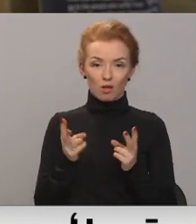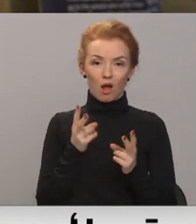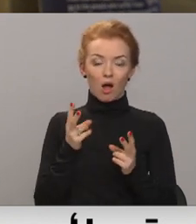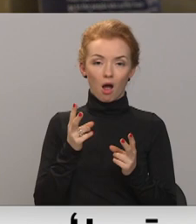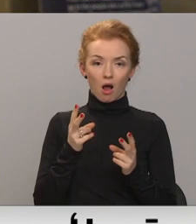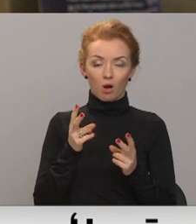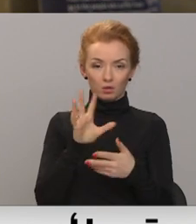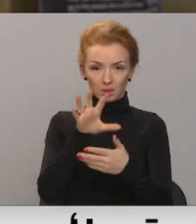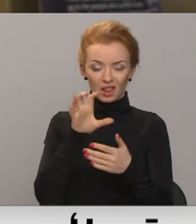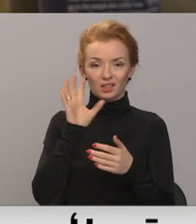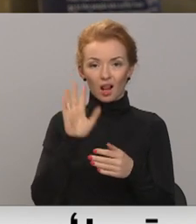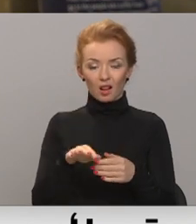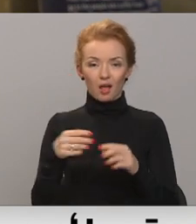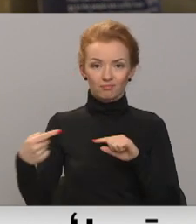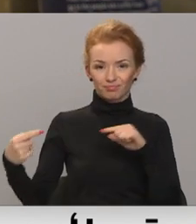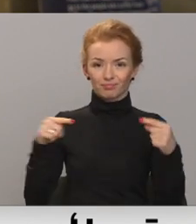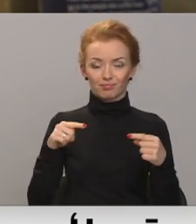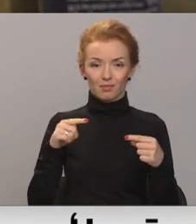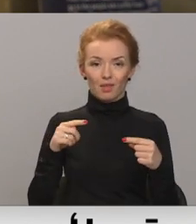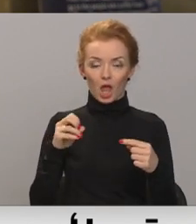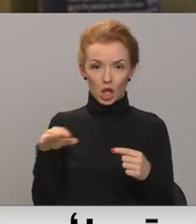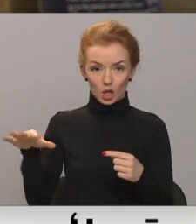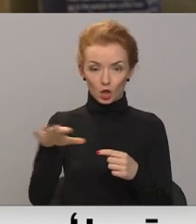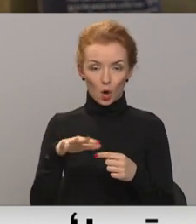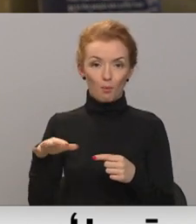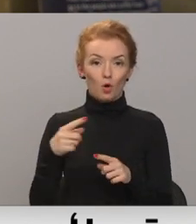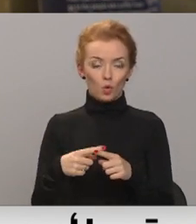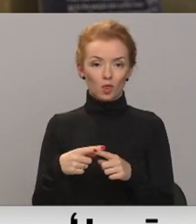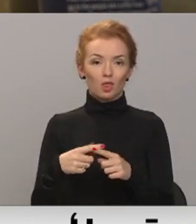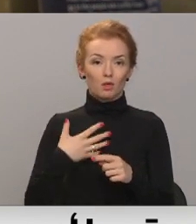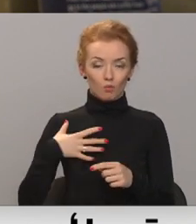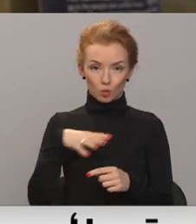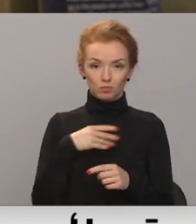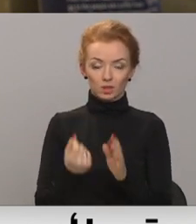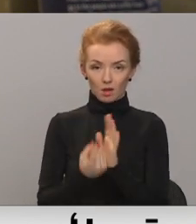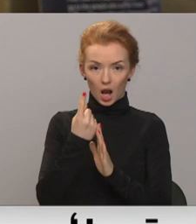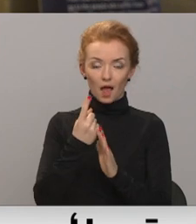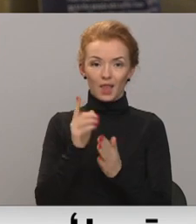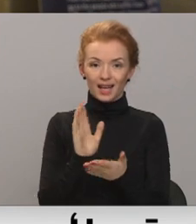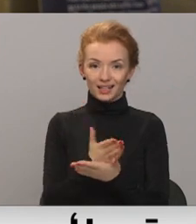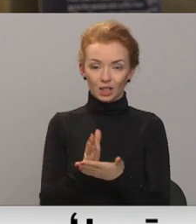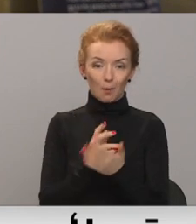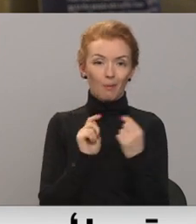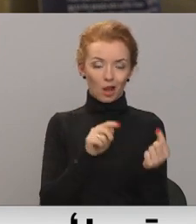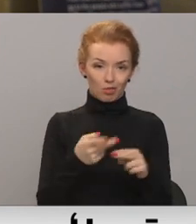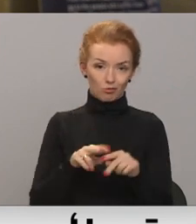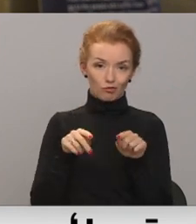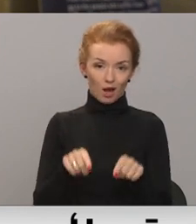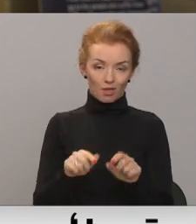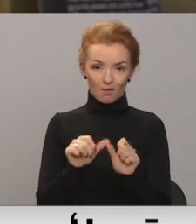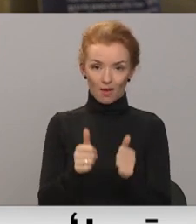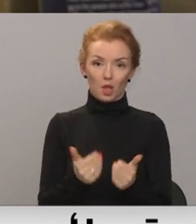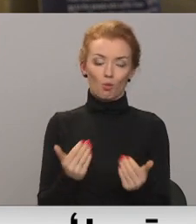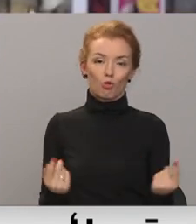lai pretstatītu mums Eiropai. Un mums jārada risinājumi pret šādiem instrumentiem